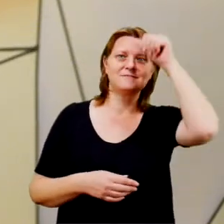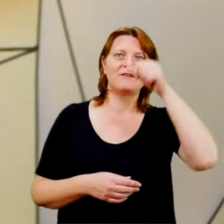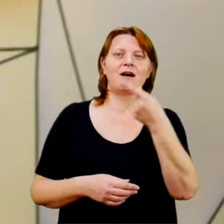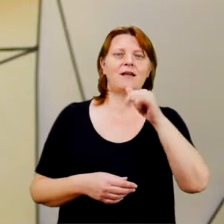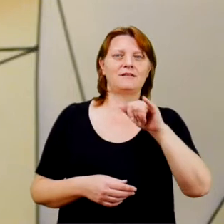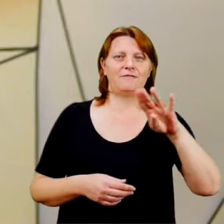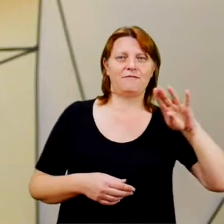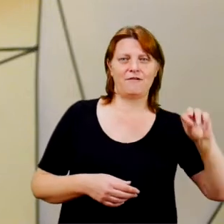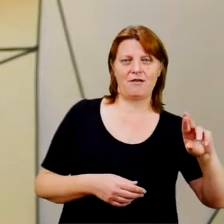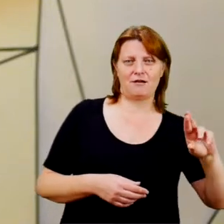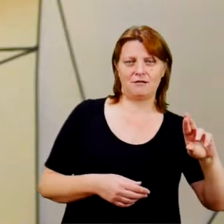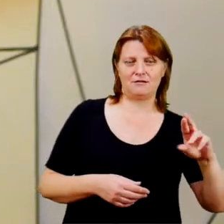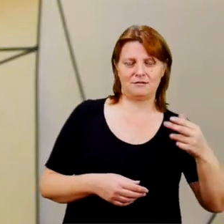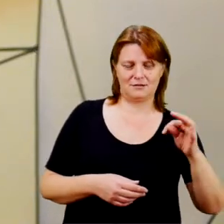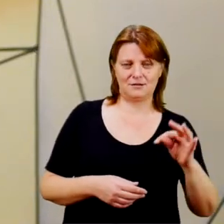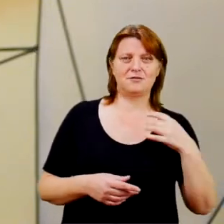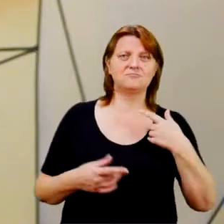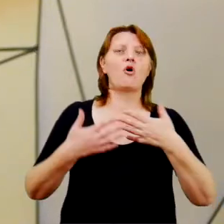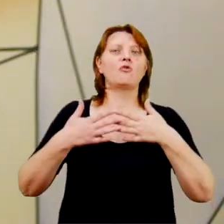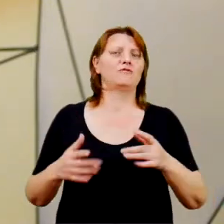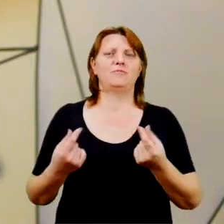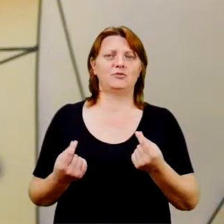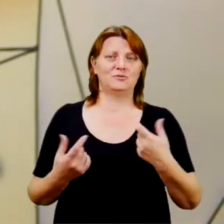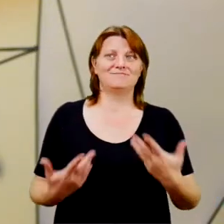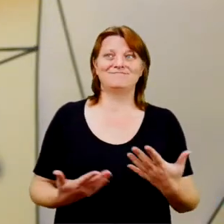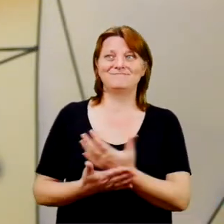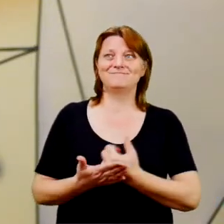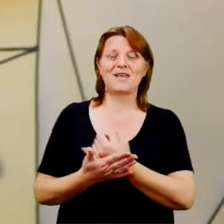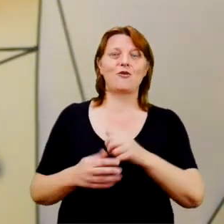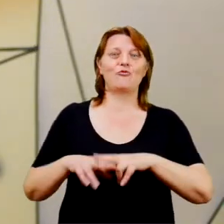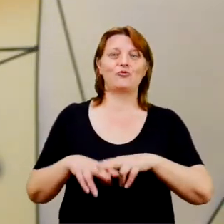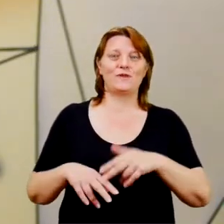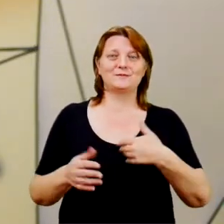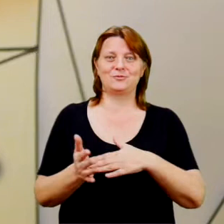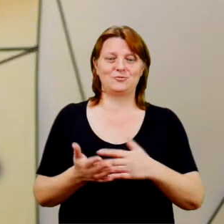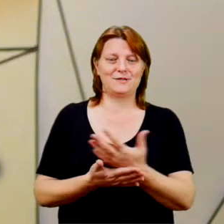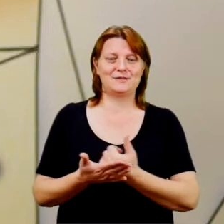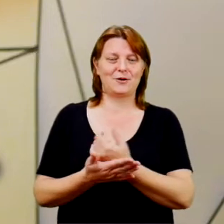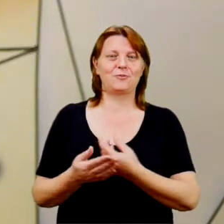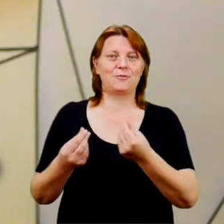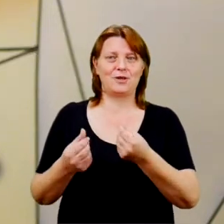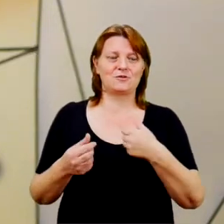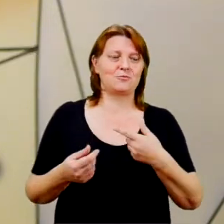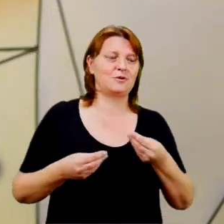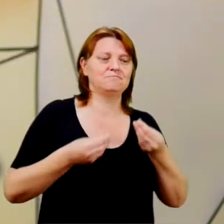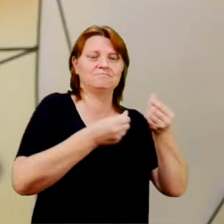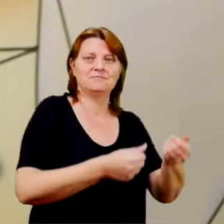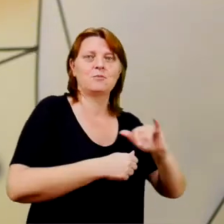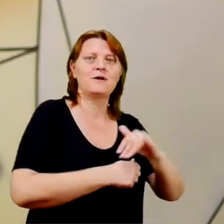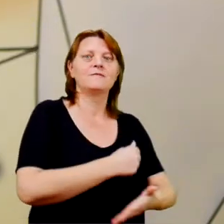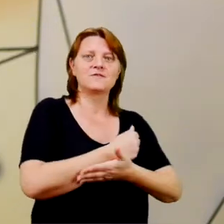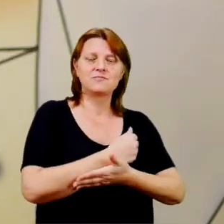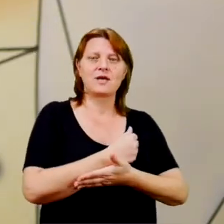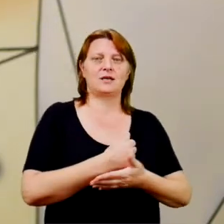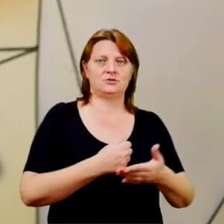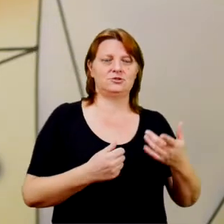Different, otworzyliśmy w celu zarobkowym. Chcemy jako fundacja zarabiać pieniądze, aby móc szerzej